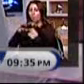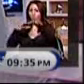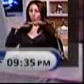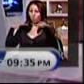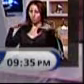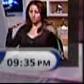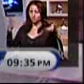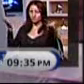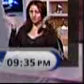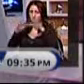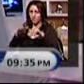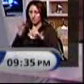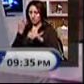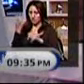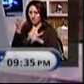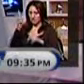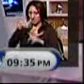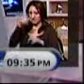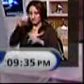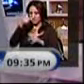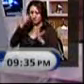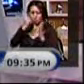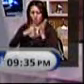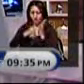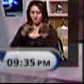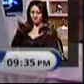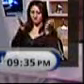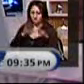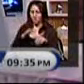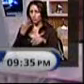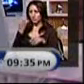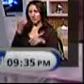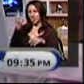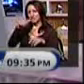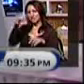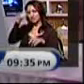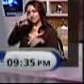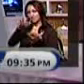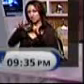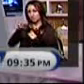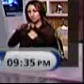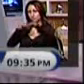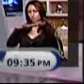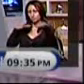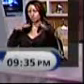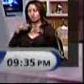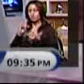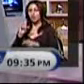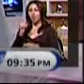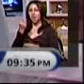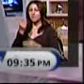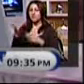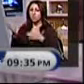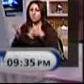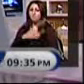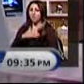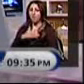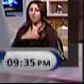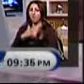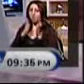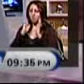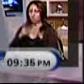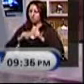بتعمل سلاح قانوني موضوع تمرد، ثانيا بقى عندك ناس اصحاب قضية 15 مليون واحد، والله لو قلت لهم